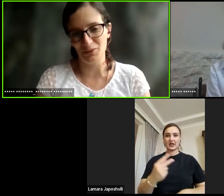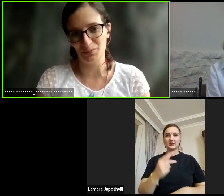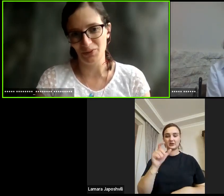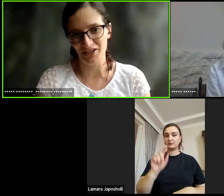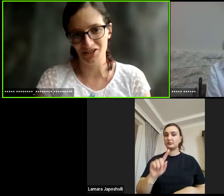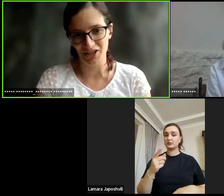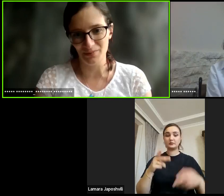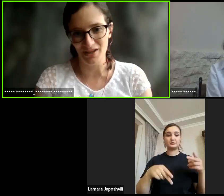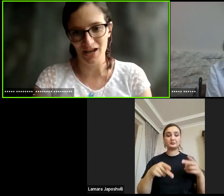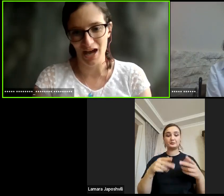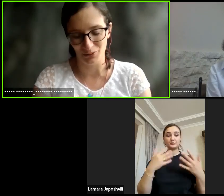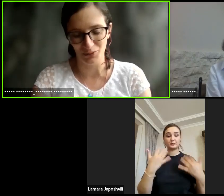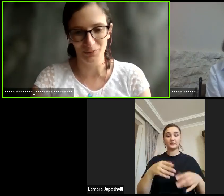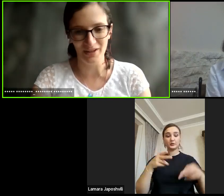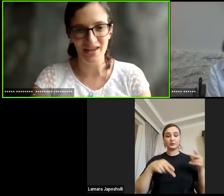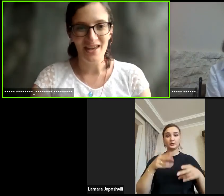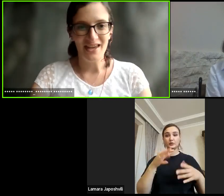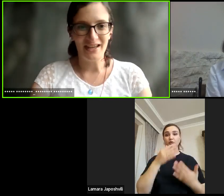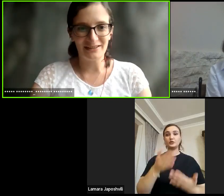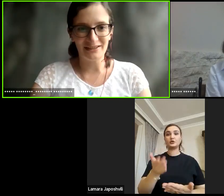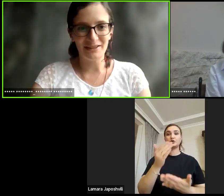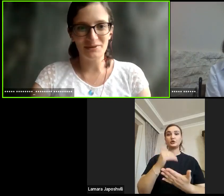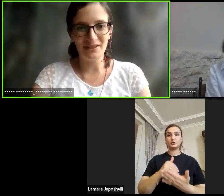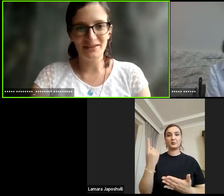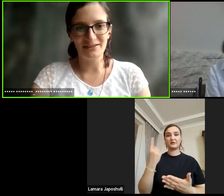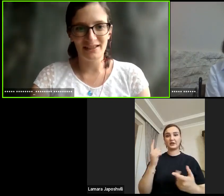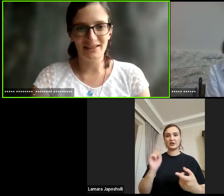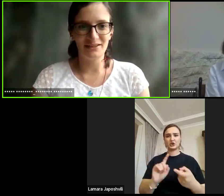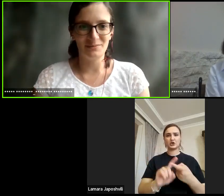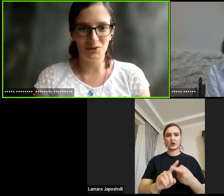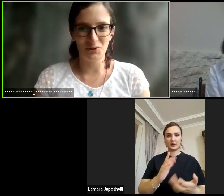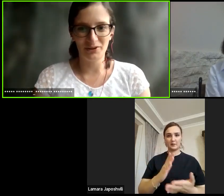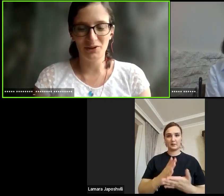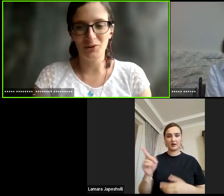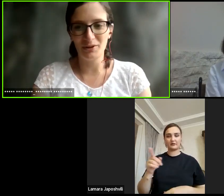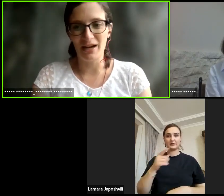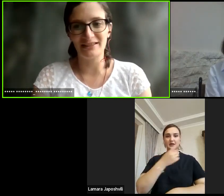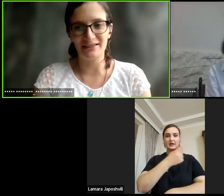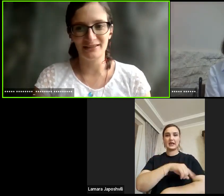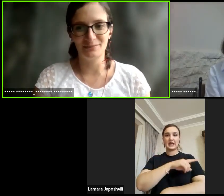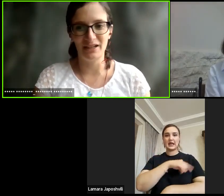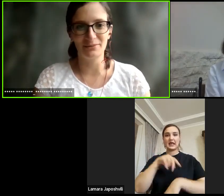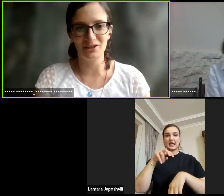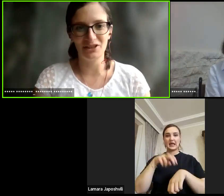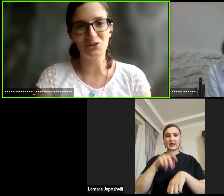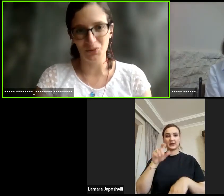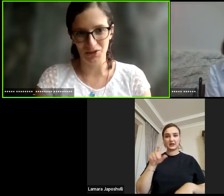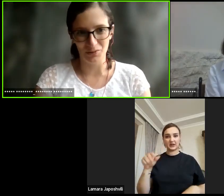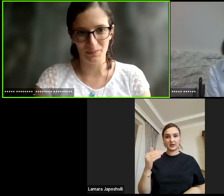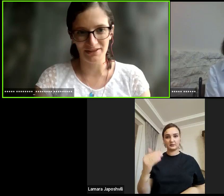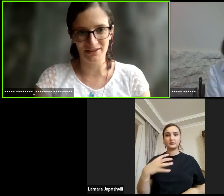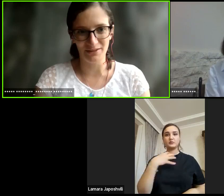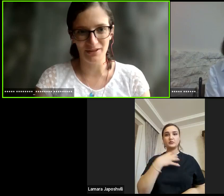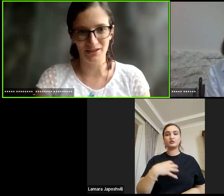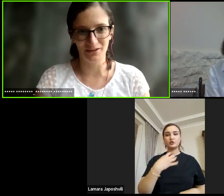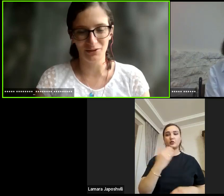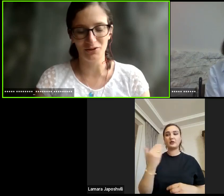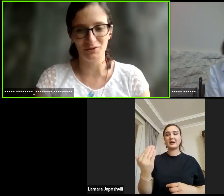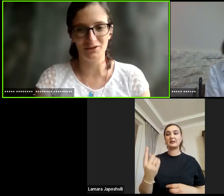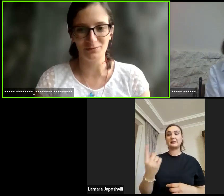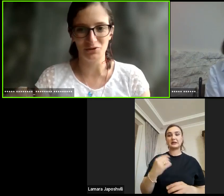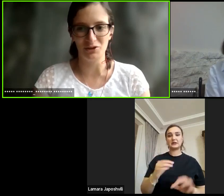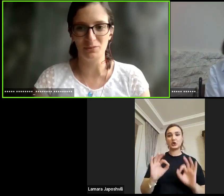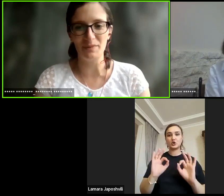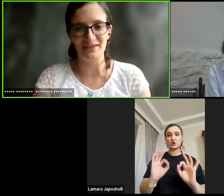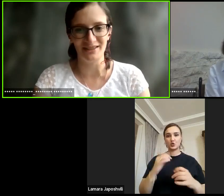პაციენტებთან პირველი შეხება აქვთ ხოლმე ექთნებს და ძალიან მნიშვნელოვანია ხოლმე მათი მხრიდან სწორი ინფორმაცია